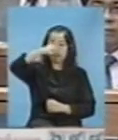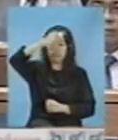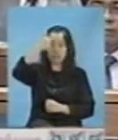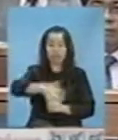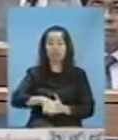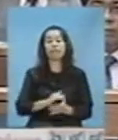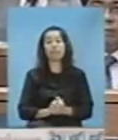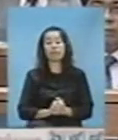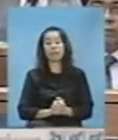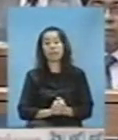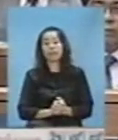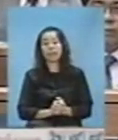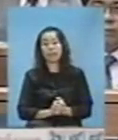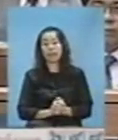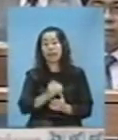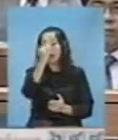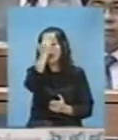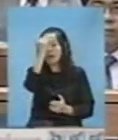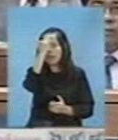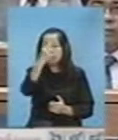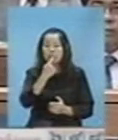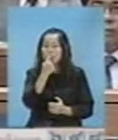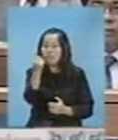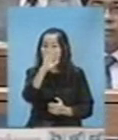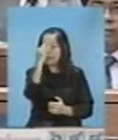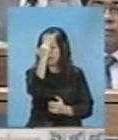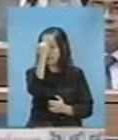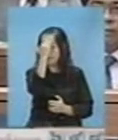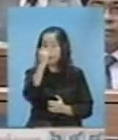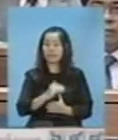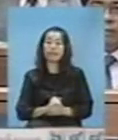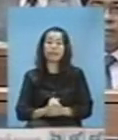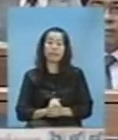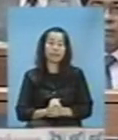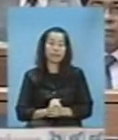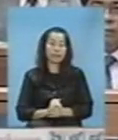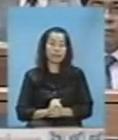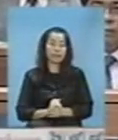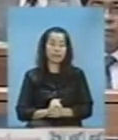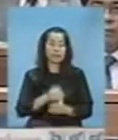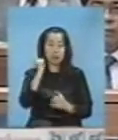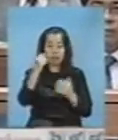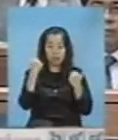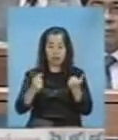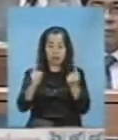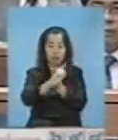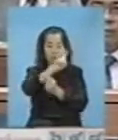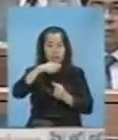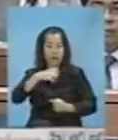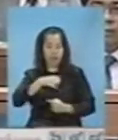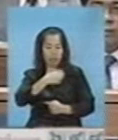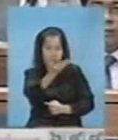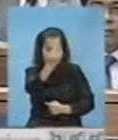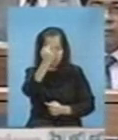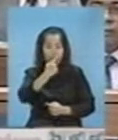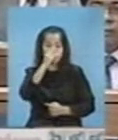ได้ทำไมท่านไม่กล้าให้หลักประกันครับในสิ่งที่สังคมต้องการหลักประกันเรื่